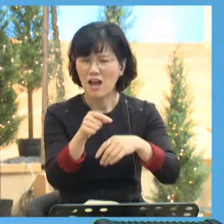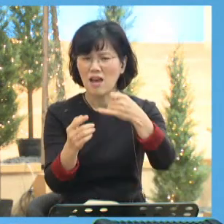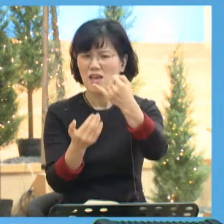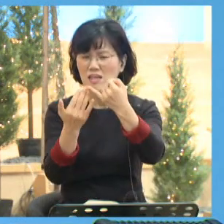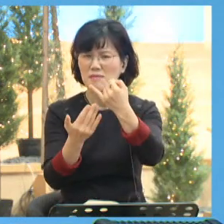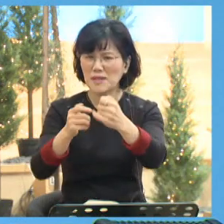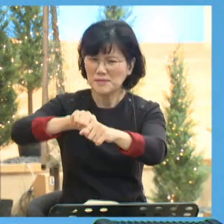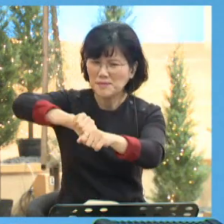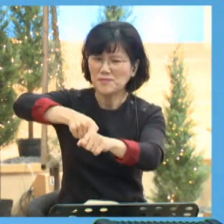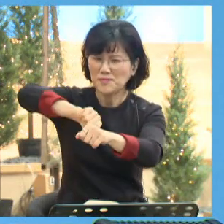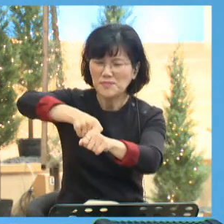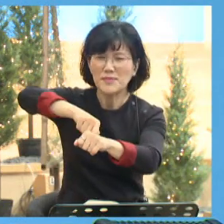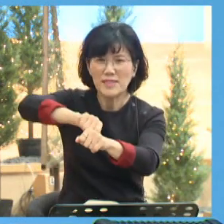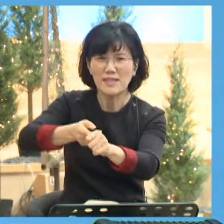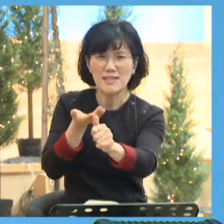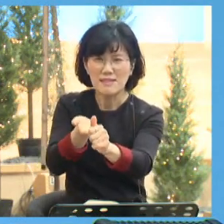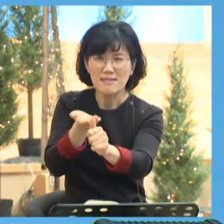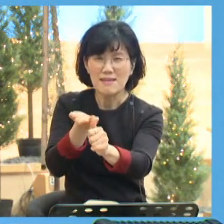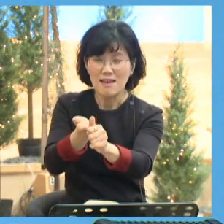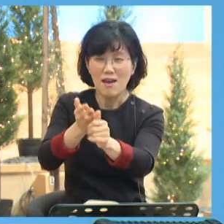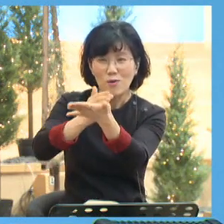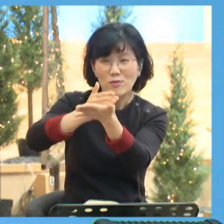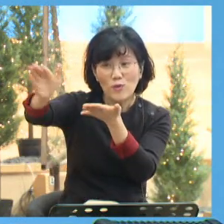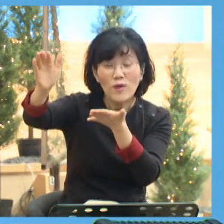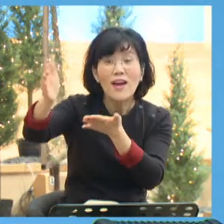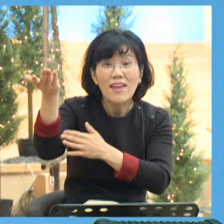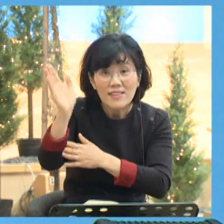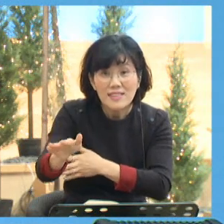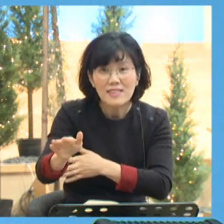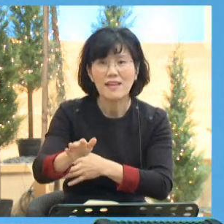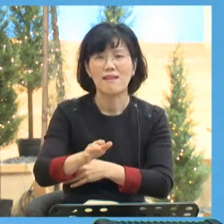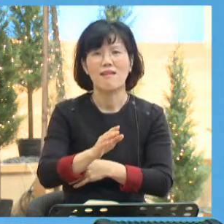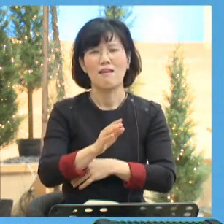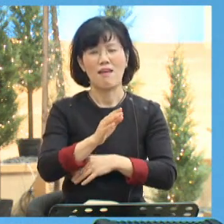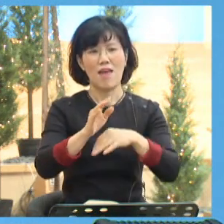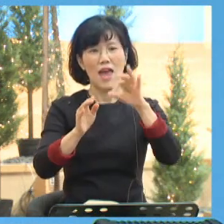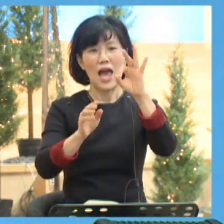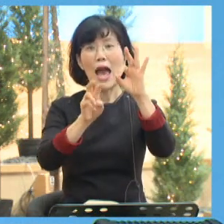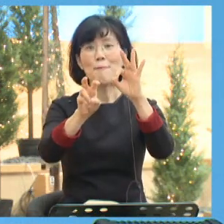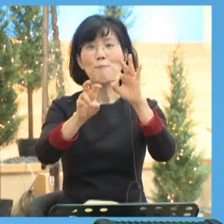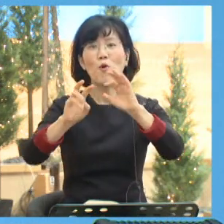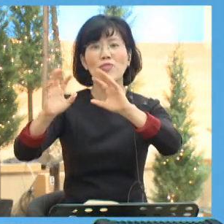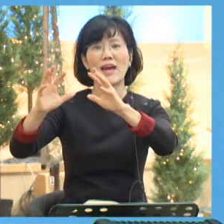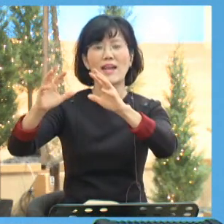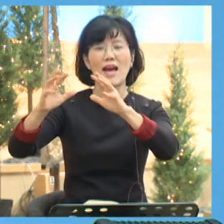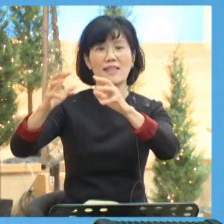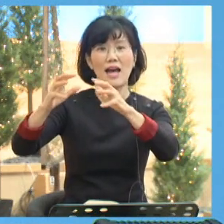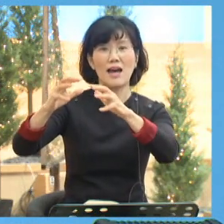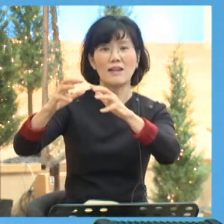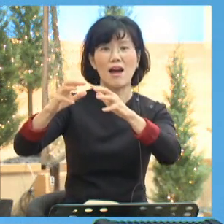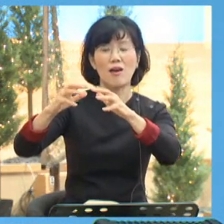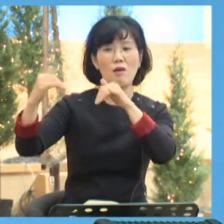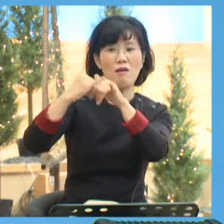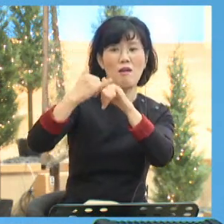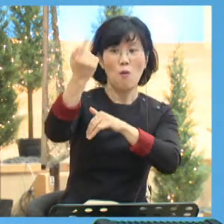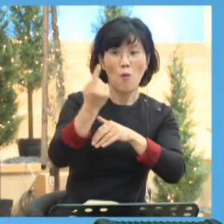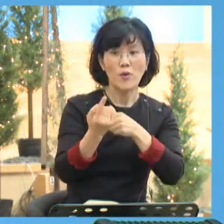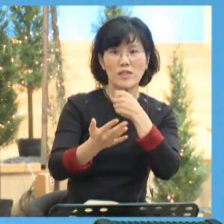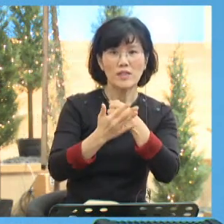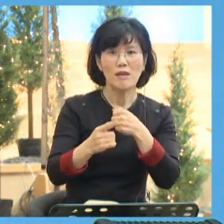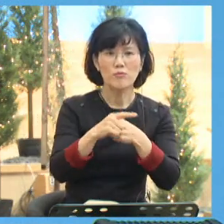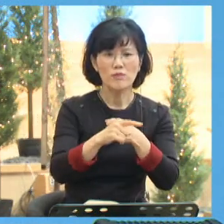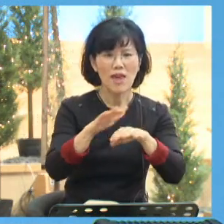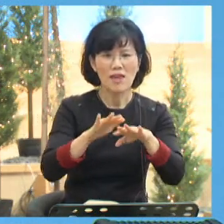그렇게 못 살게 해 가지고는 쪼까 했는데 정작 앞머리 쳐들어온 이까 자신들이 뭘 방법이 없어 무슨